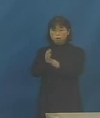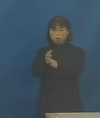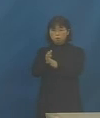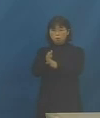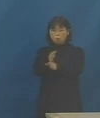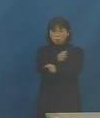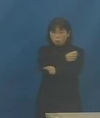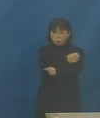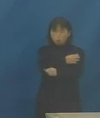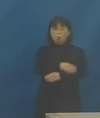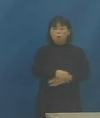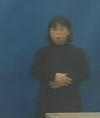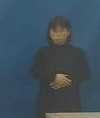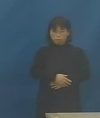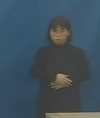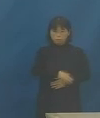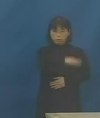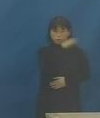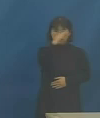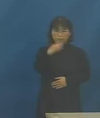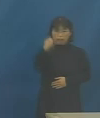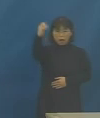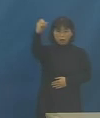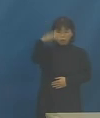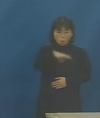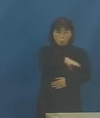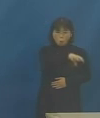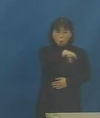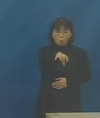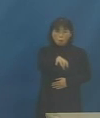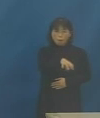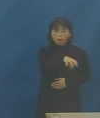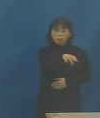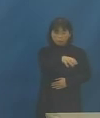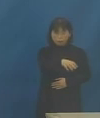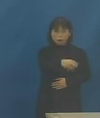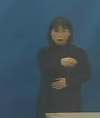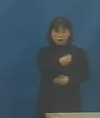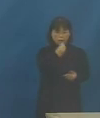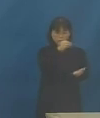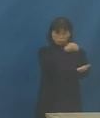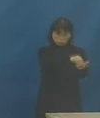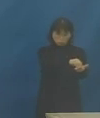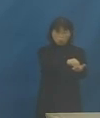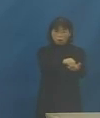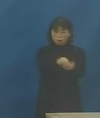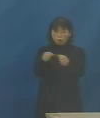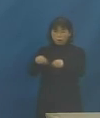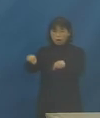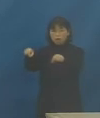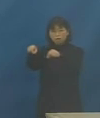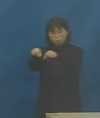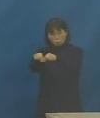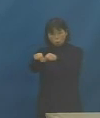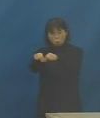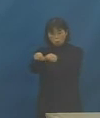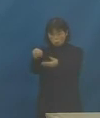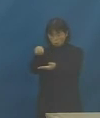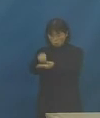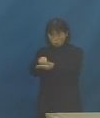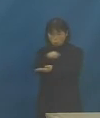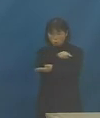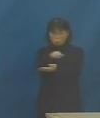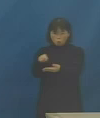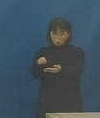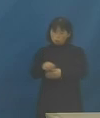山陽方面であのよく検出されるようなもののタイプまた関東でも見られるようなものをタイプのあの